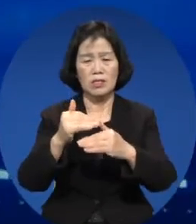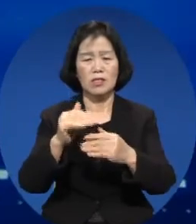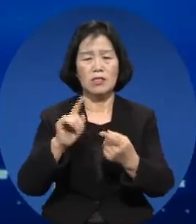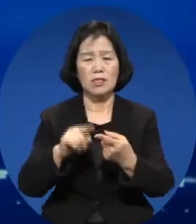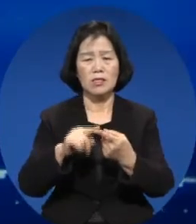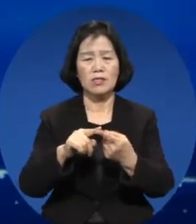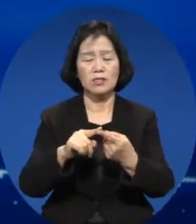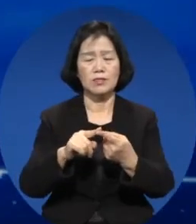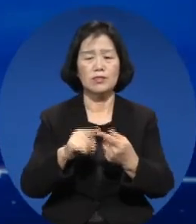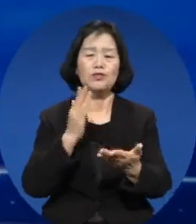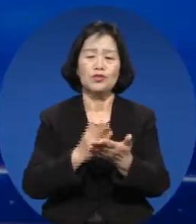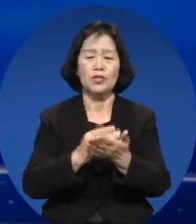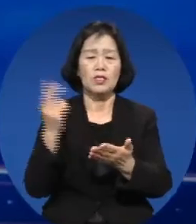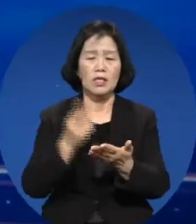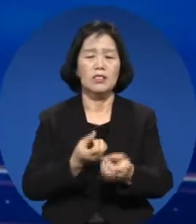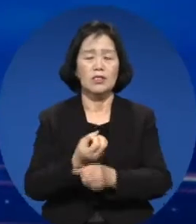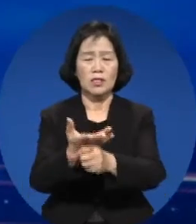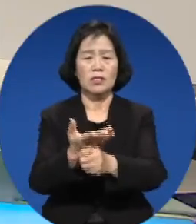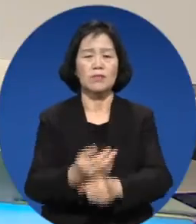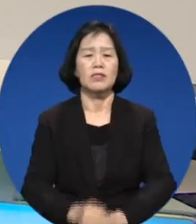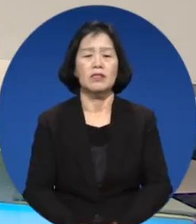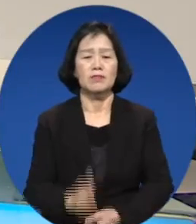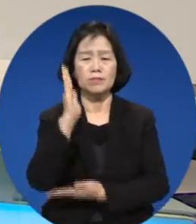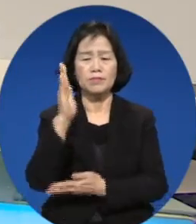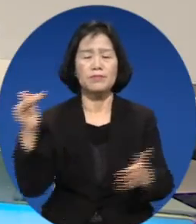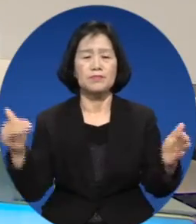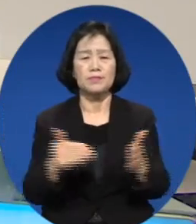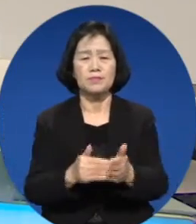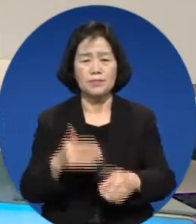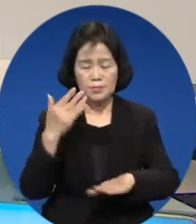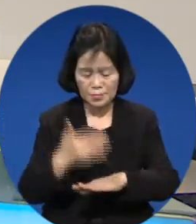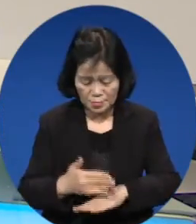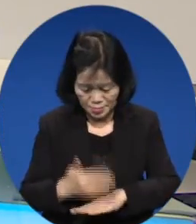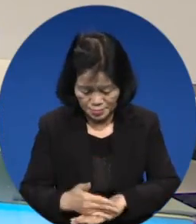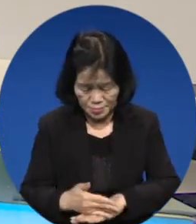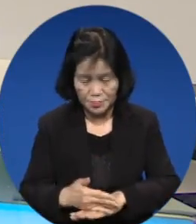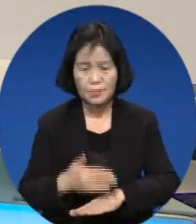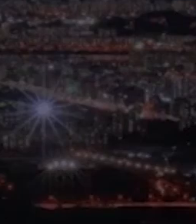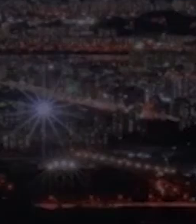대해서는 정규 뉴스 시간에 전해드리도록 하겠습니다. 두 분과는 말씀 여기서 마무리할게요. 고맙습니다.